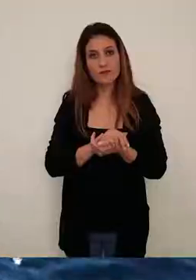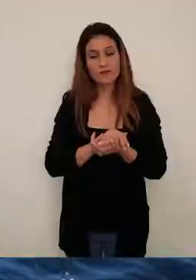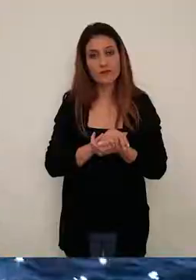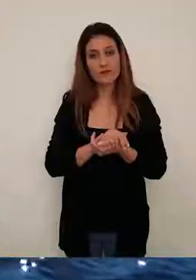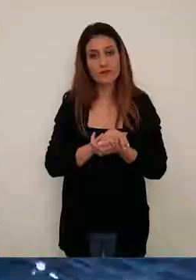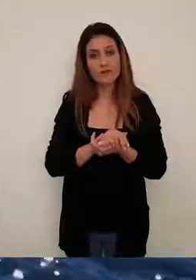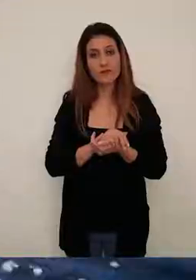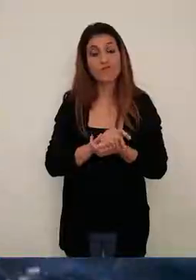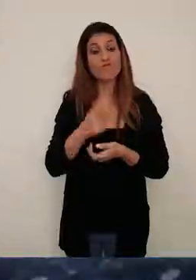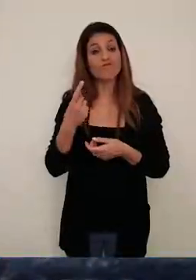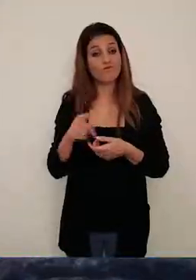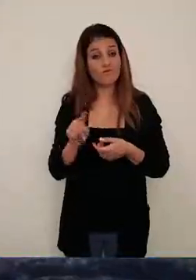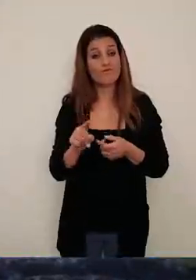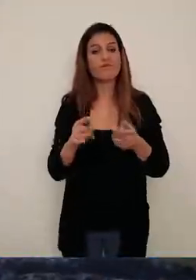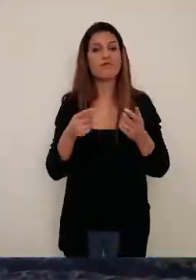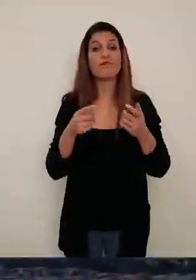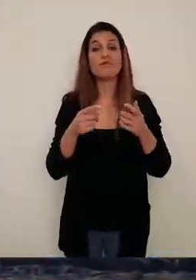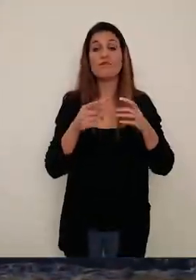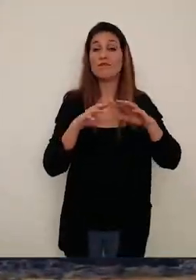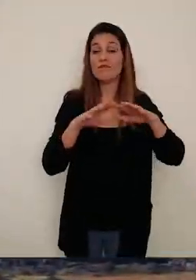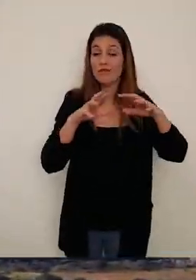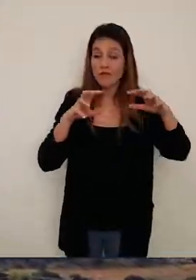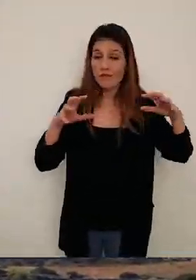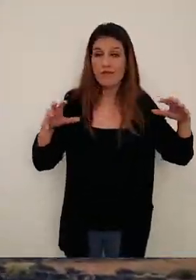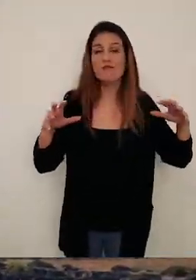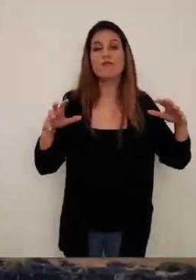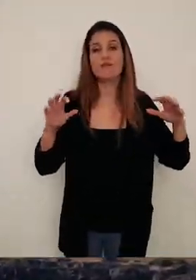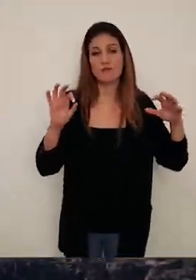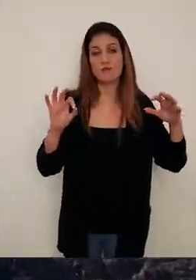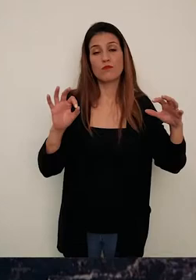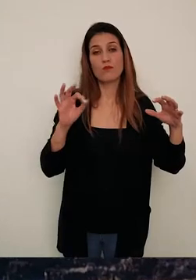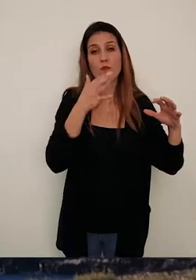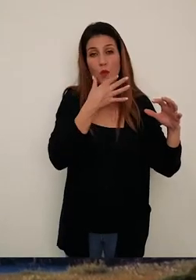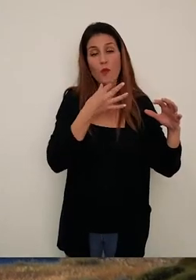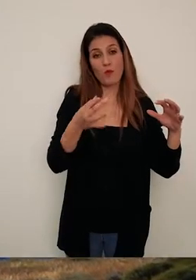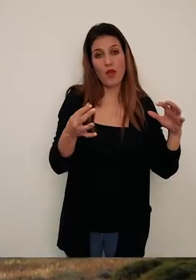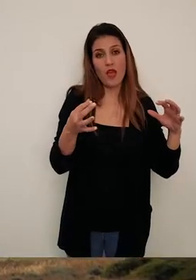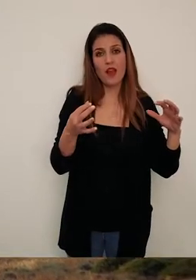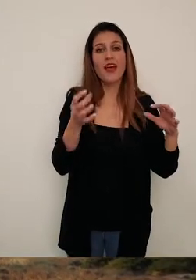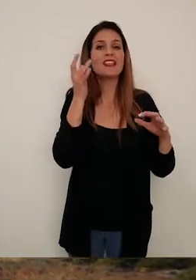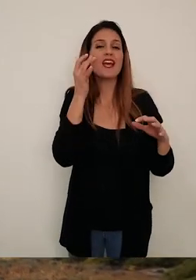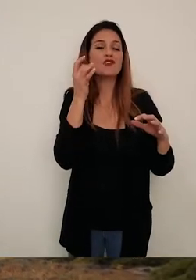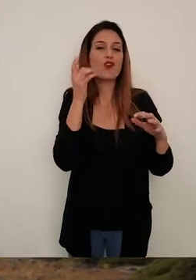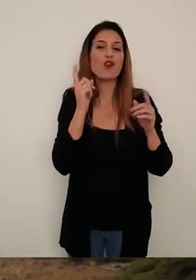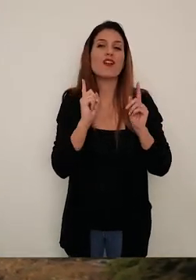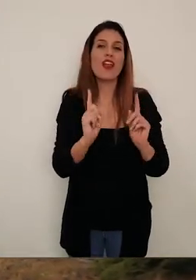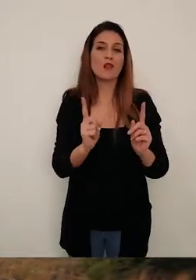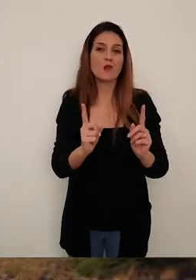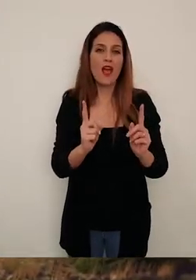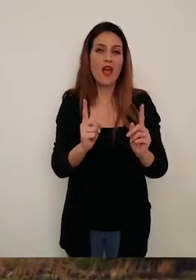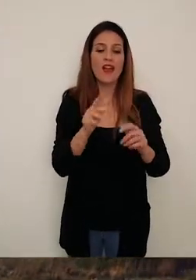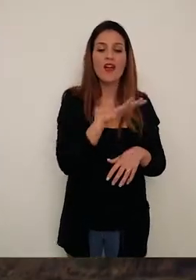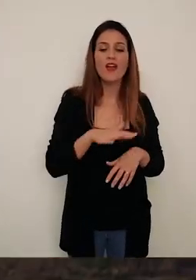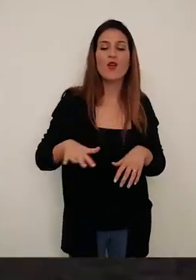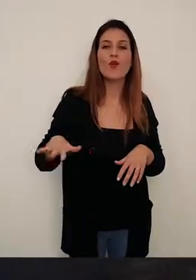Tale stupefacente variabilità strutturale e faunistica rende La Reggia un vero tesoro naturale alla luce del sole. Un luogo dove